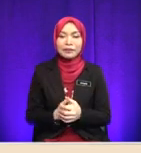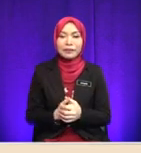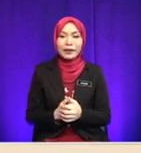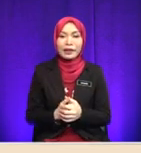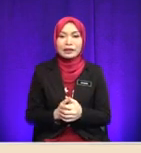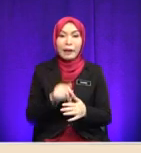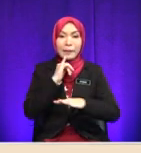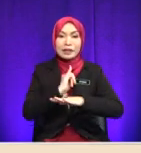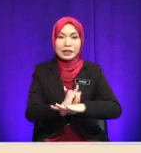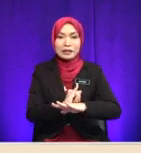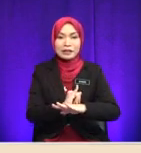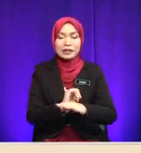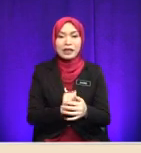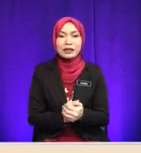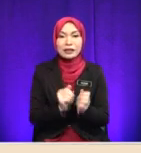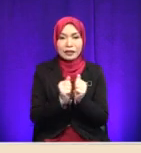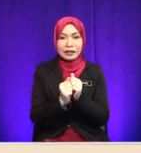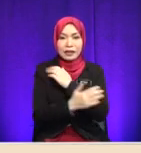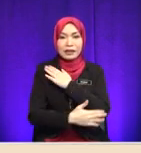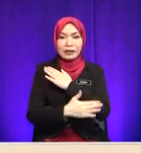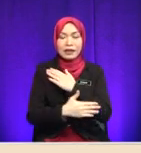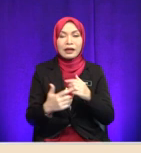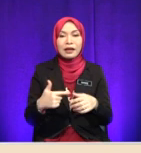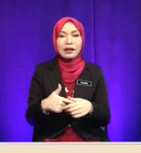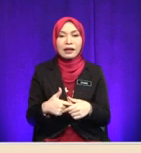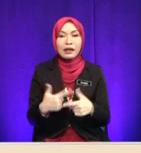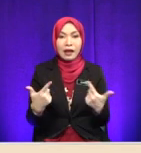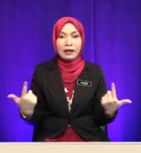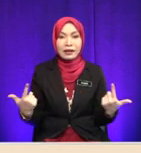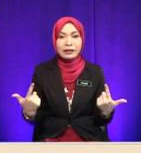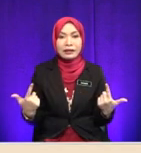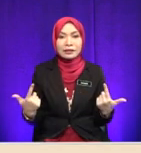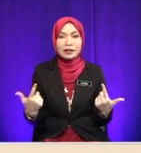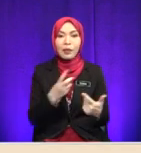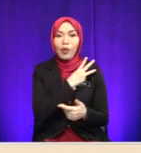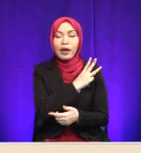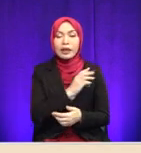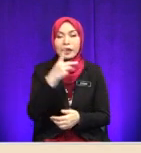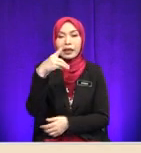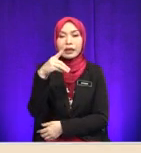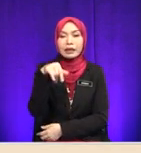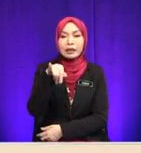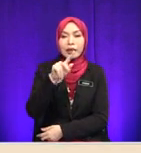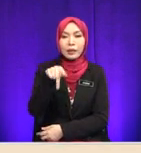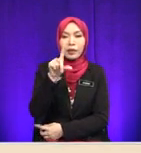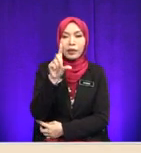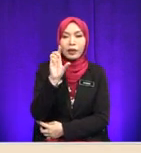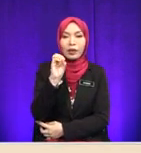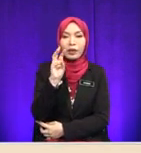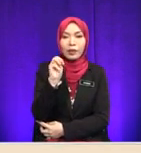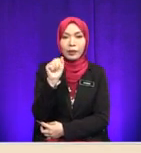dan konvensyen dengan negara lain. Yang ketiga, perwakilan diplomat, konsul dan perdagangan. Yang